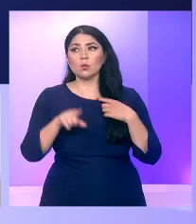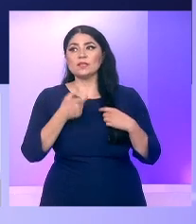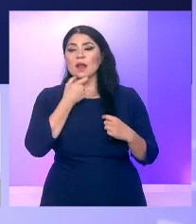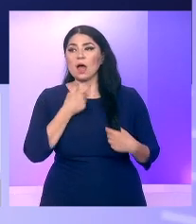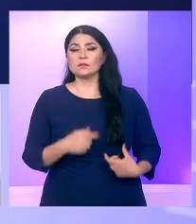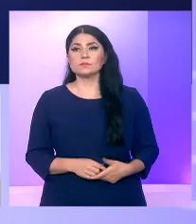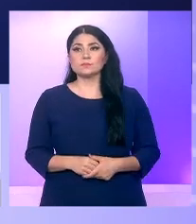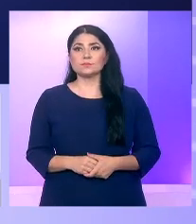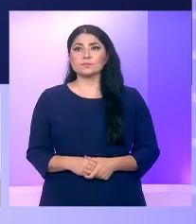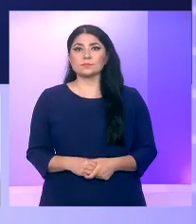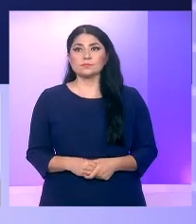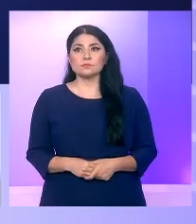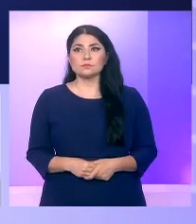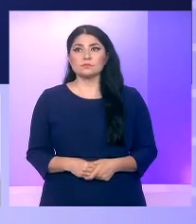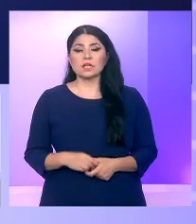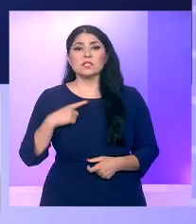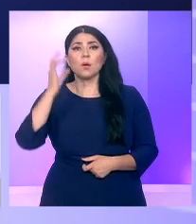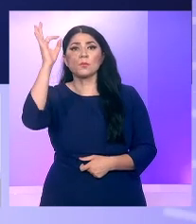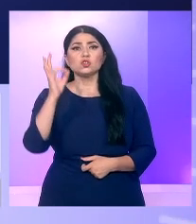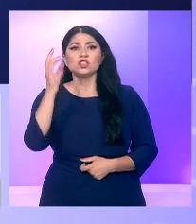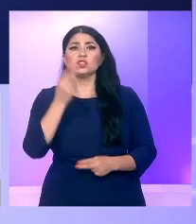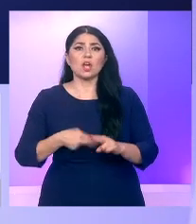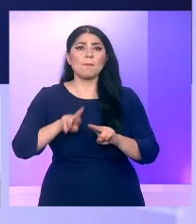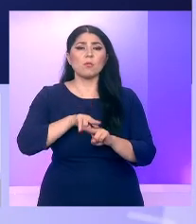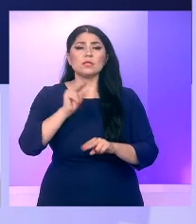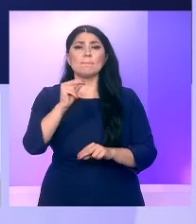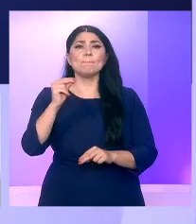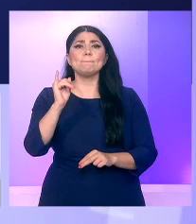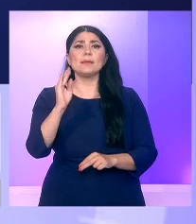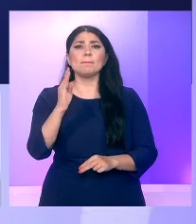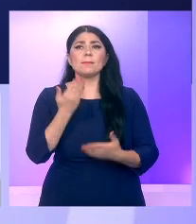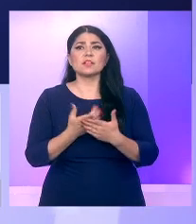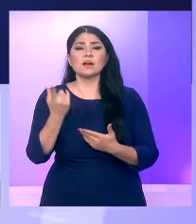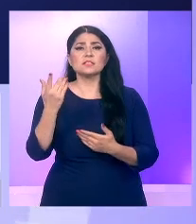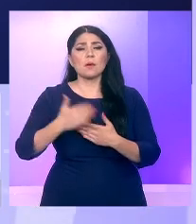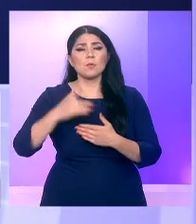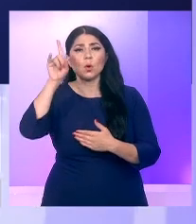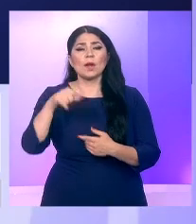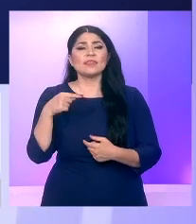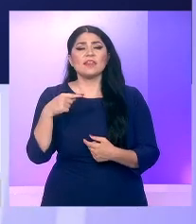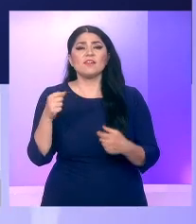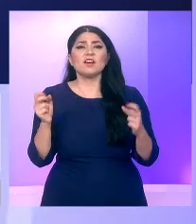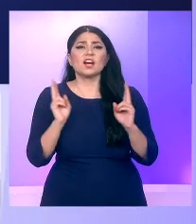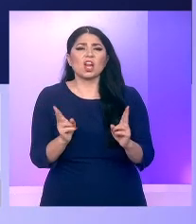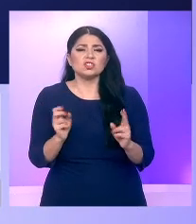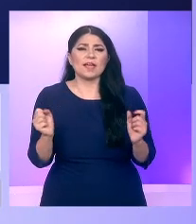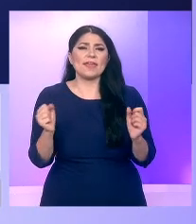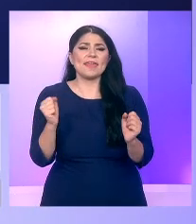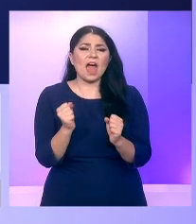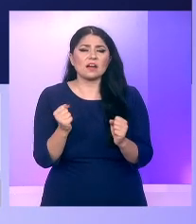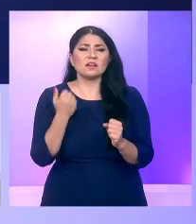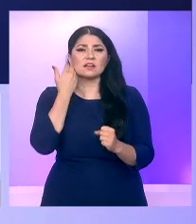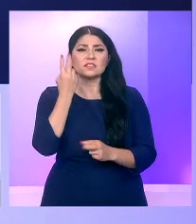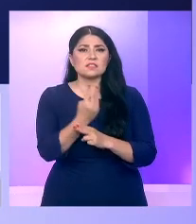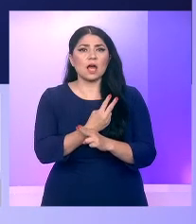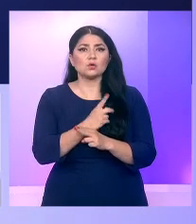an au și cea mai mare pondere în PIB, pentru că vor veni lunile de iarnă, lunile reci în care statul va